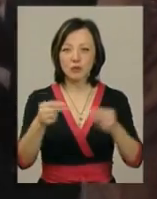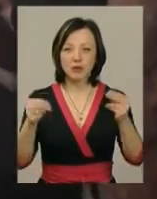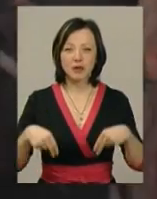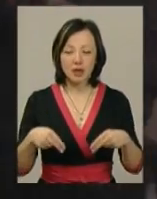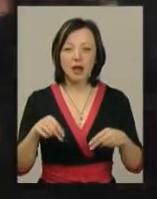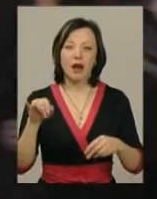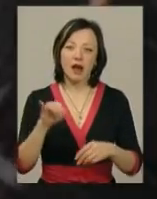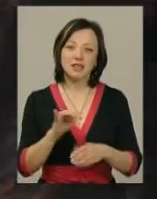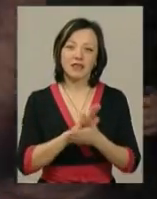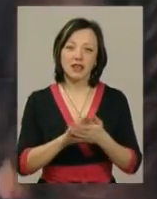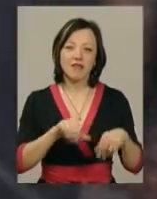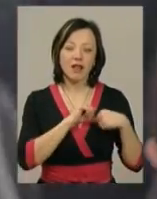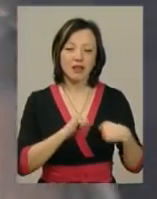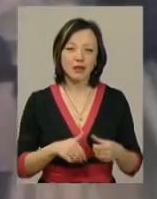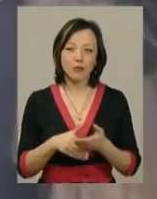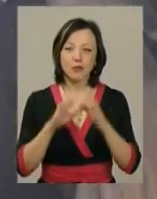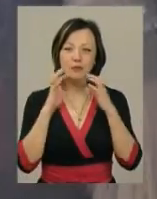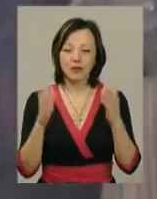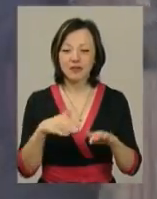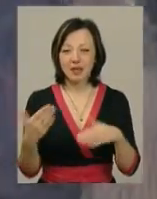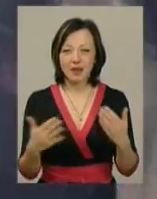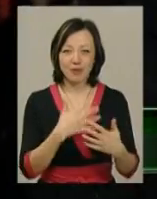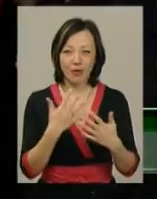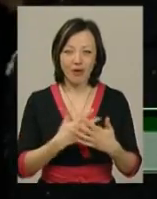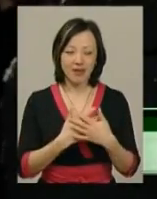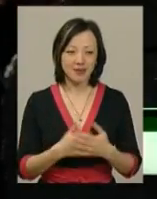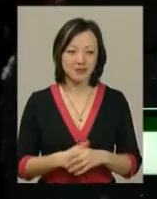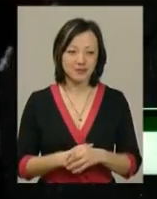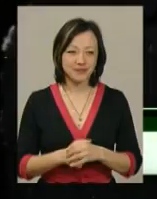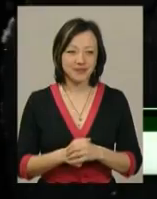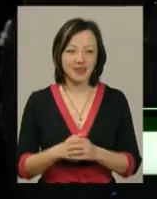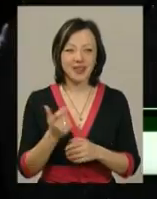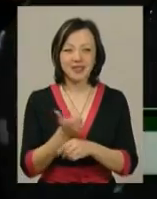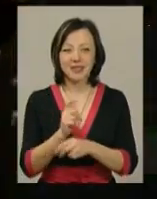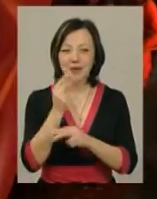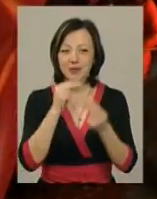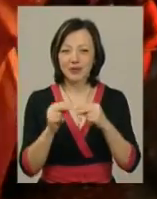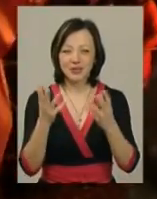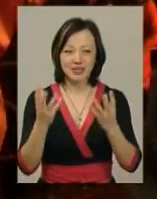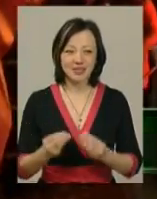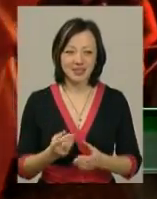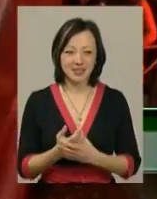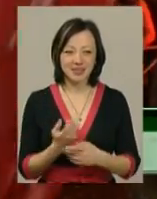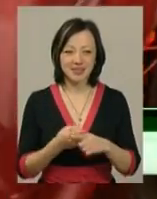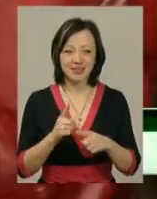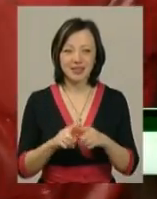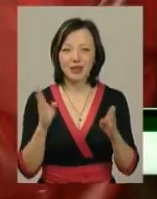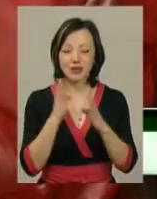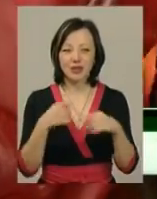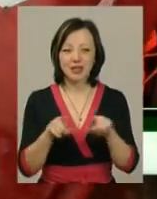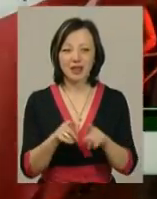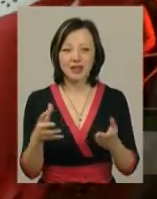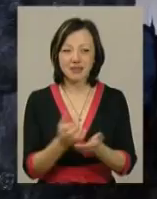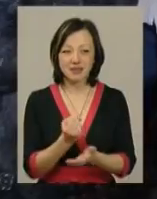небесах, а Святий Валентин допоможе їм зберегти взаємне кохання. Найкращий день. Це доля. Просто так